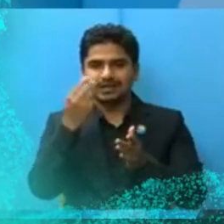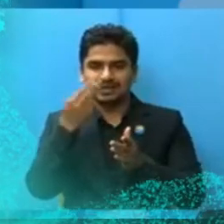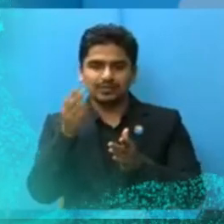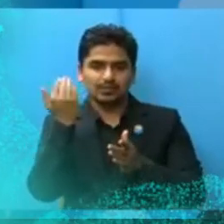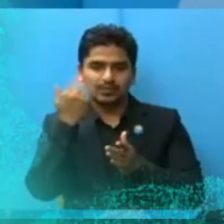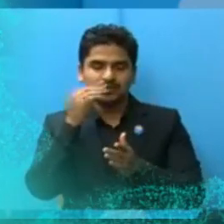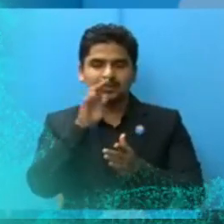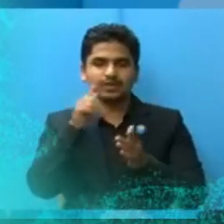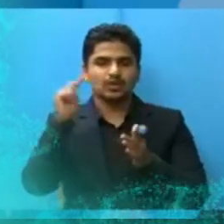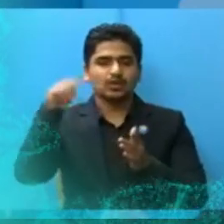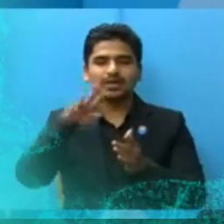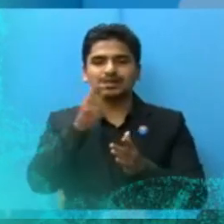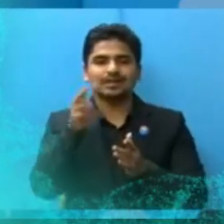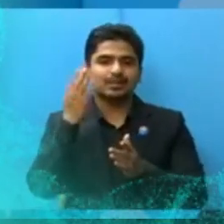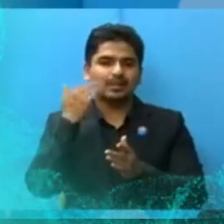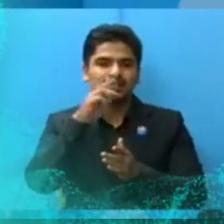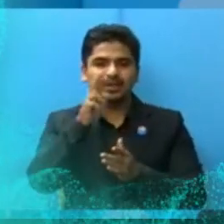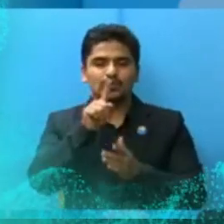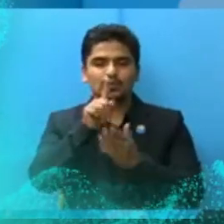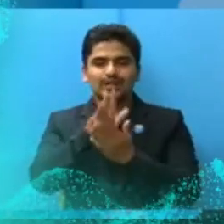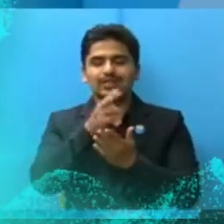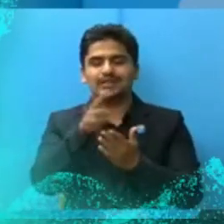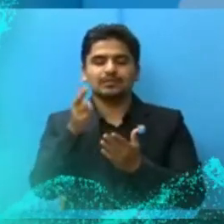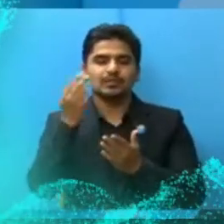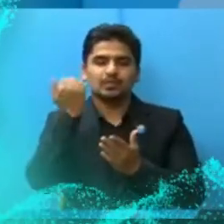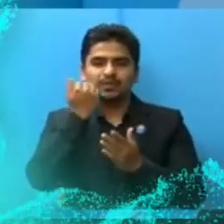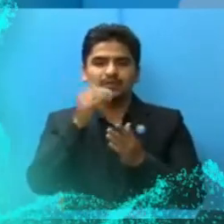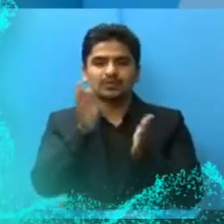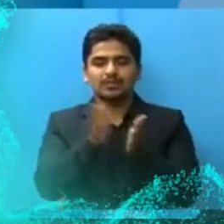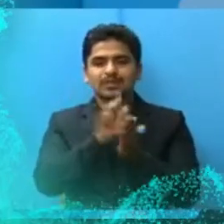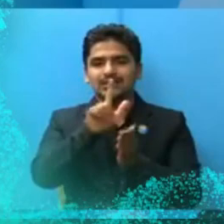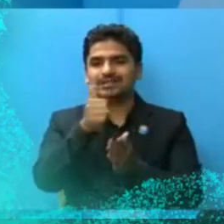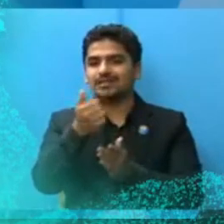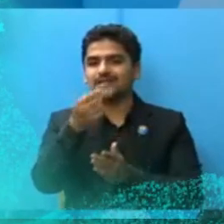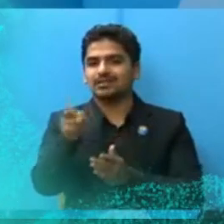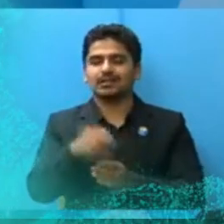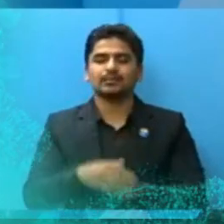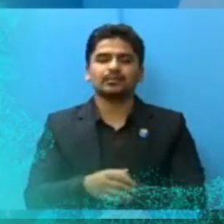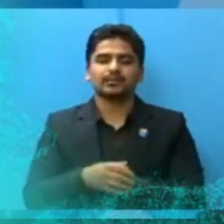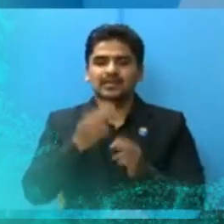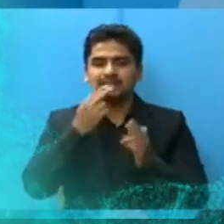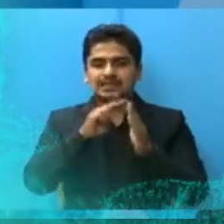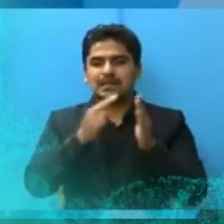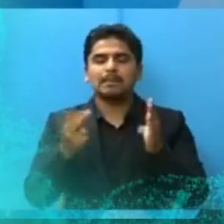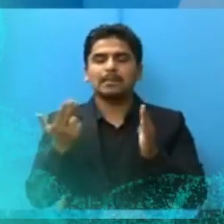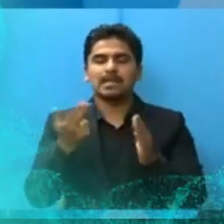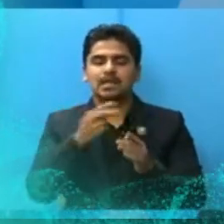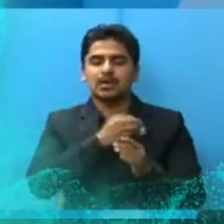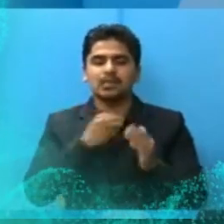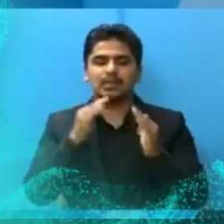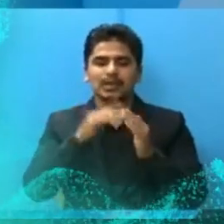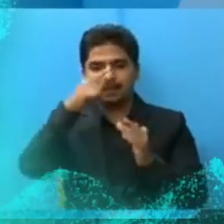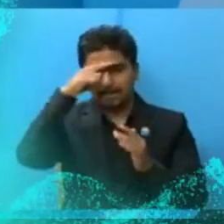चार जना महिला र 19 जना पुरुष गरी जम्मा 76 जना। भेरी अस्पताल प्रयोगशाला